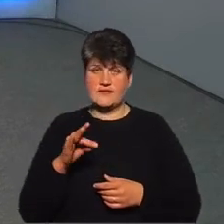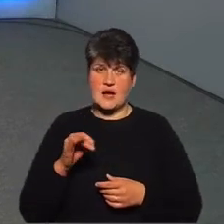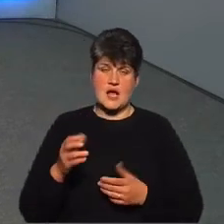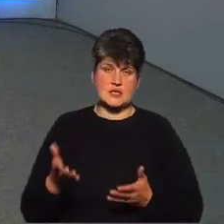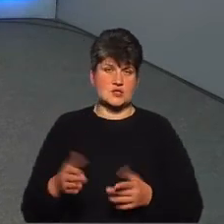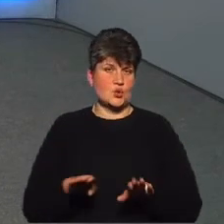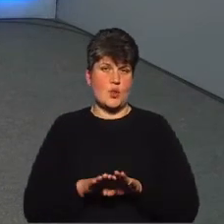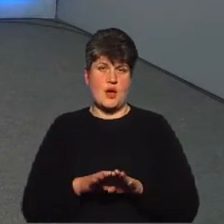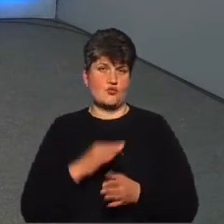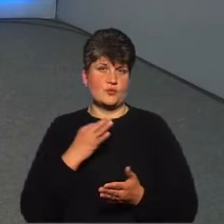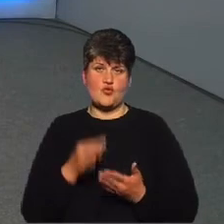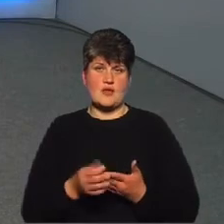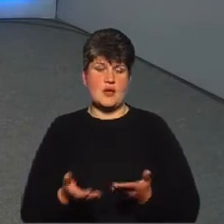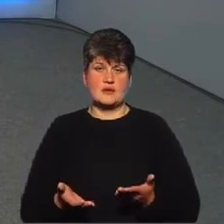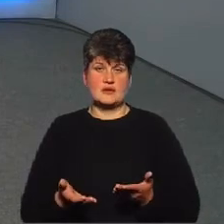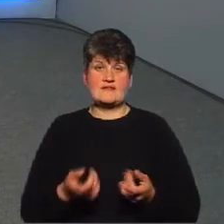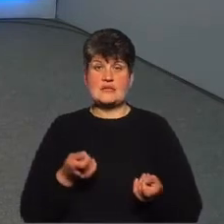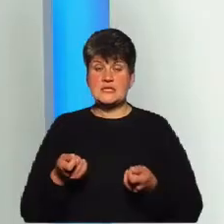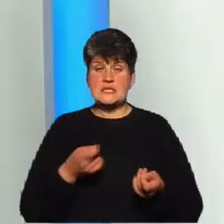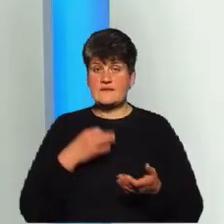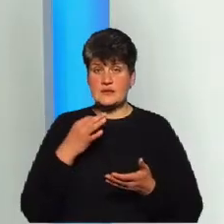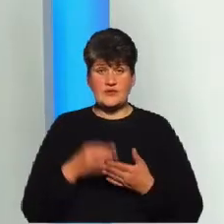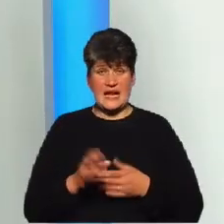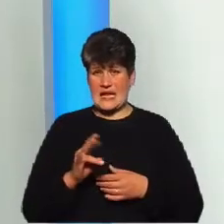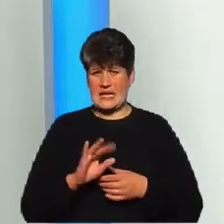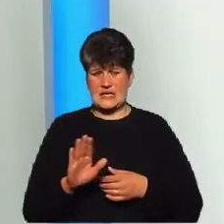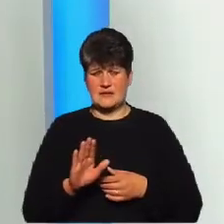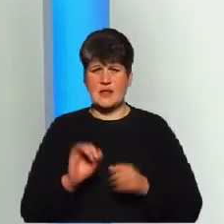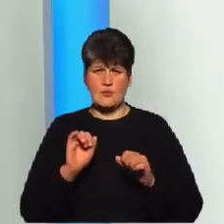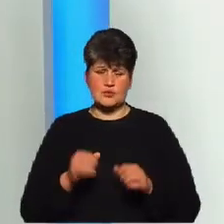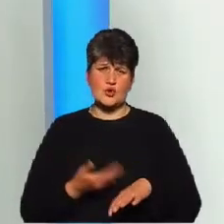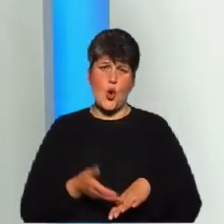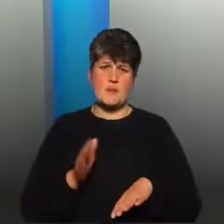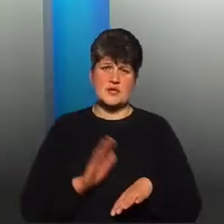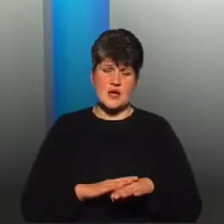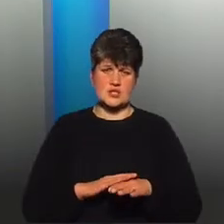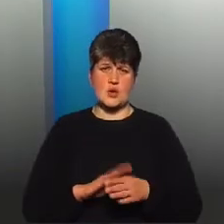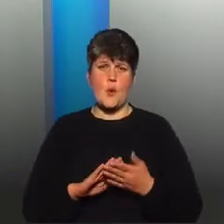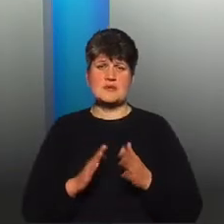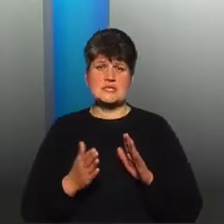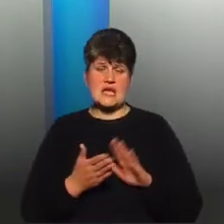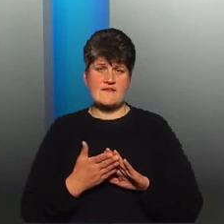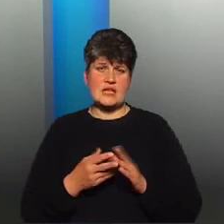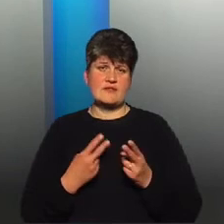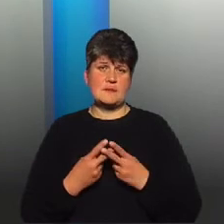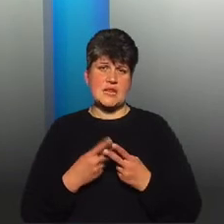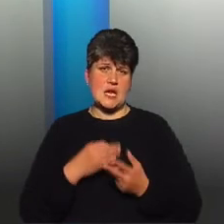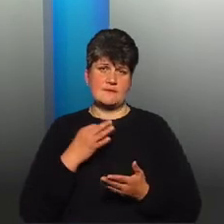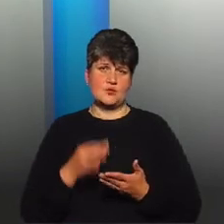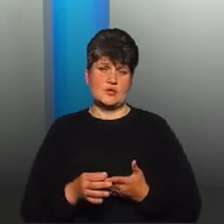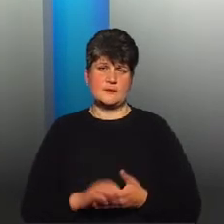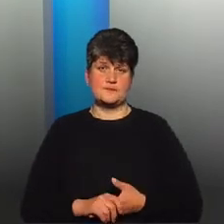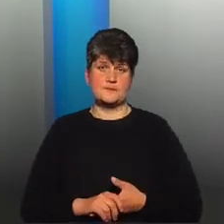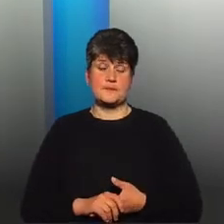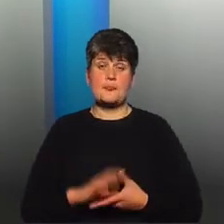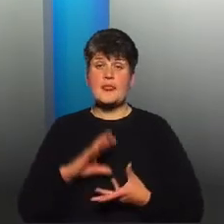однаково? В адміністративній відповідальності ні, вона може бути обтяжуючою обставиною в кримінальній відповідальності. А взагалі, от